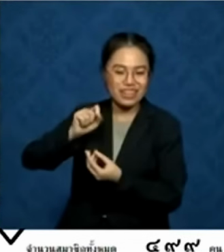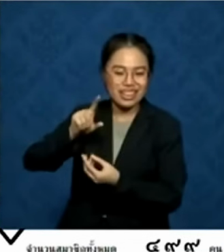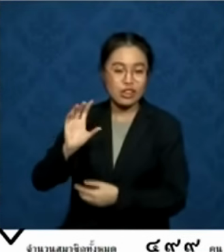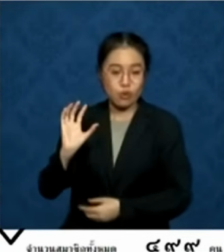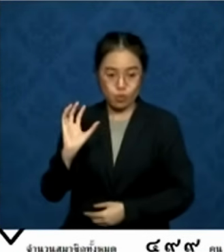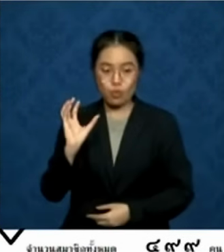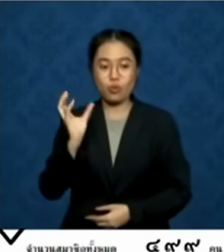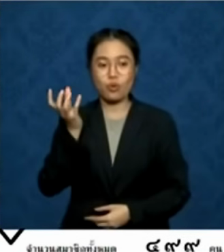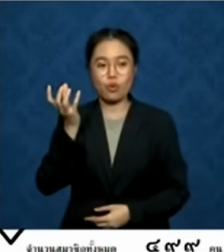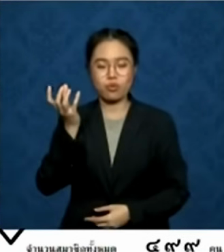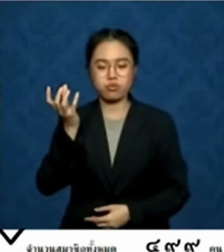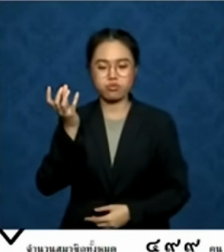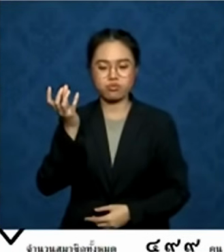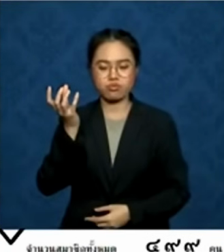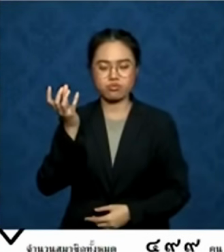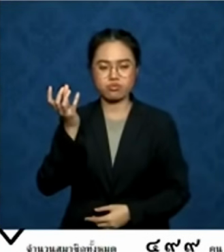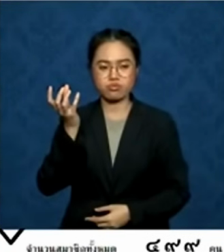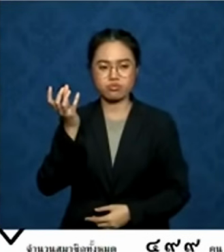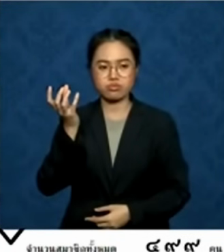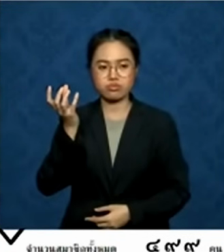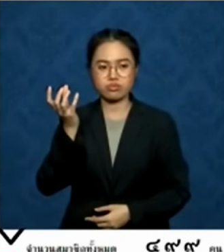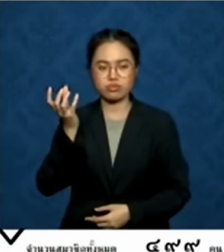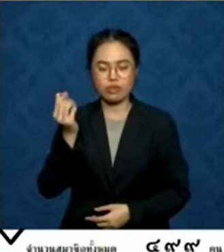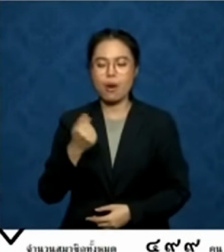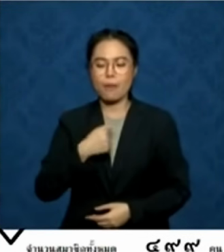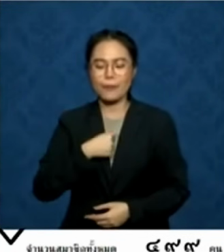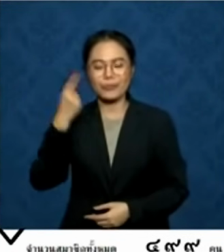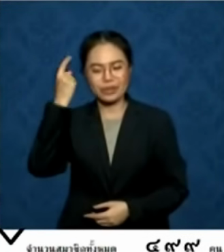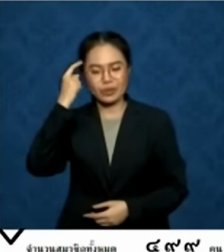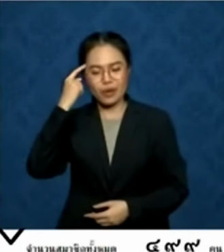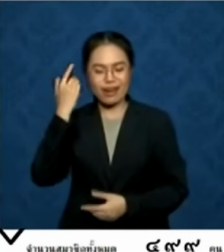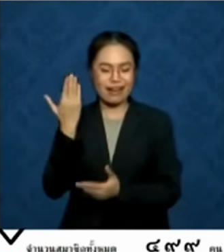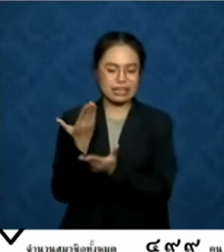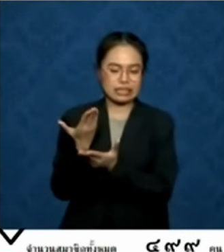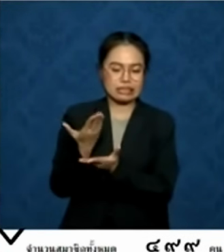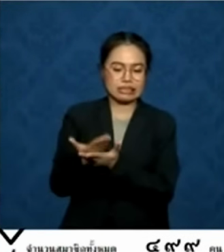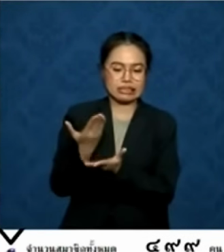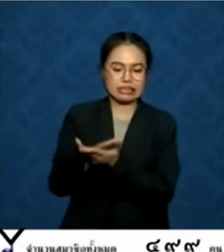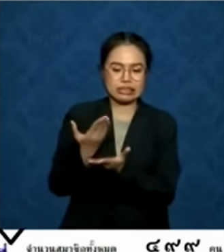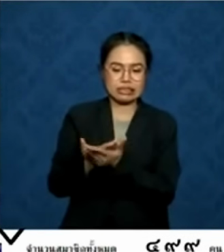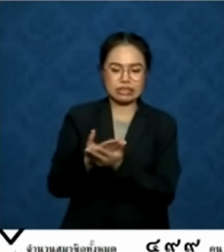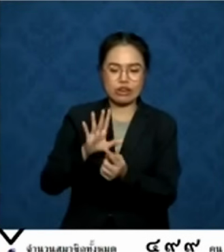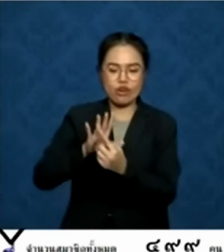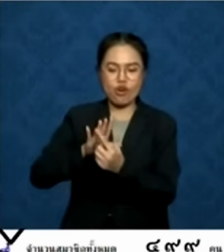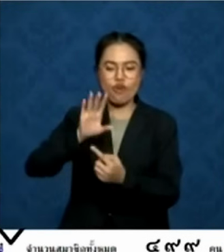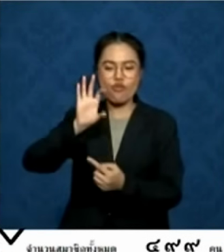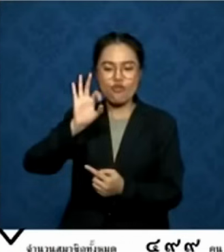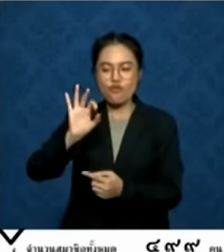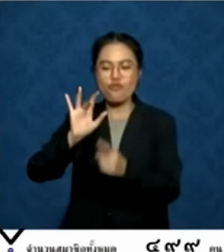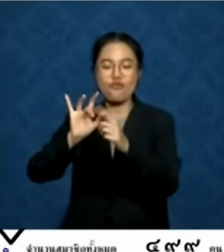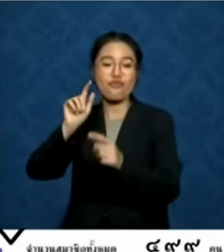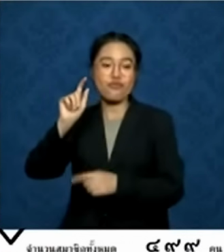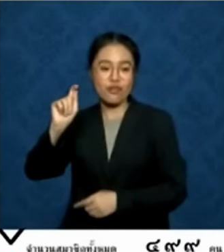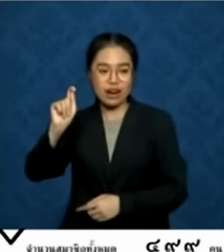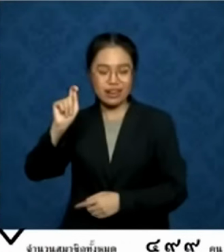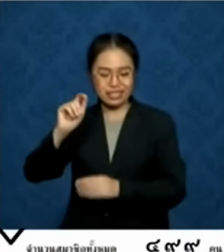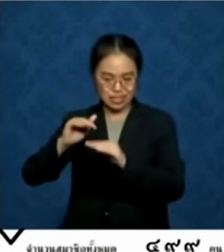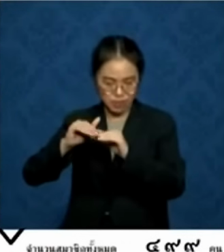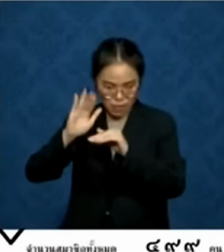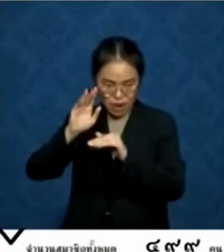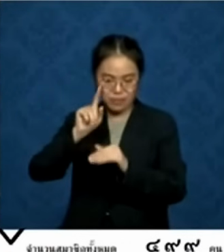ที่ยังอยู่ในเกณฑ์สูงโดยคาดว่าอัตราเงินเฟ้อจะอยู่ในช่วงร้อยละ 1.7